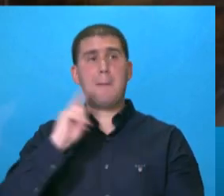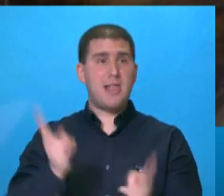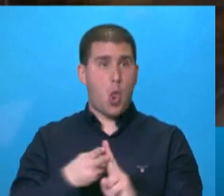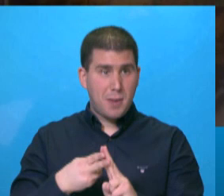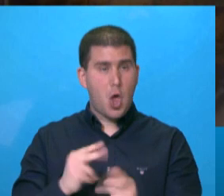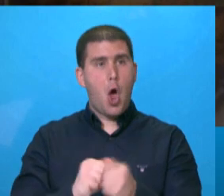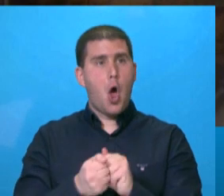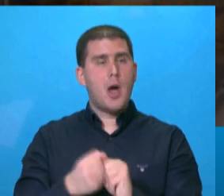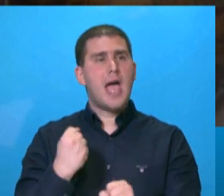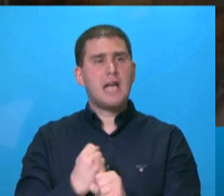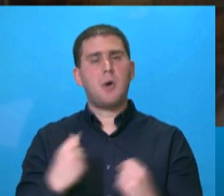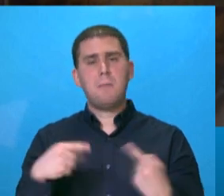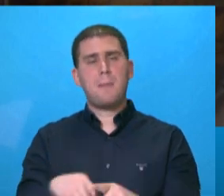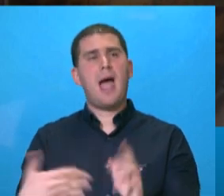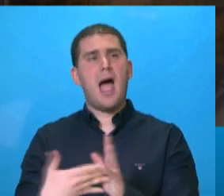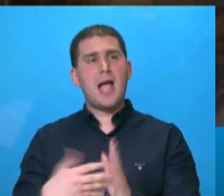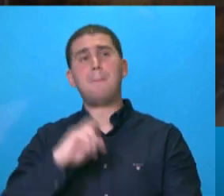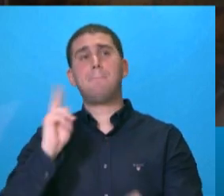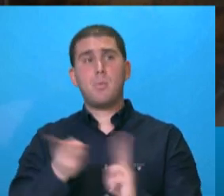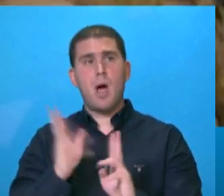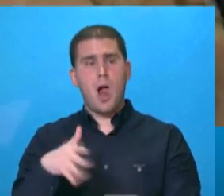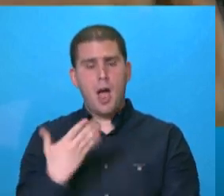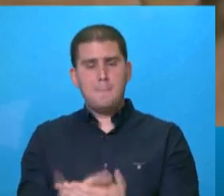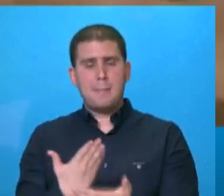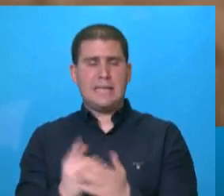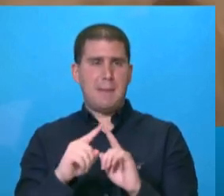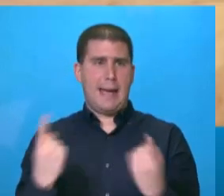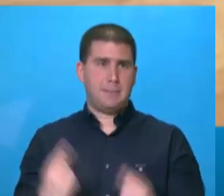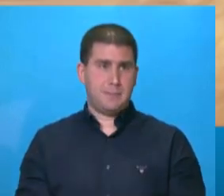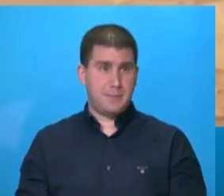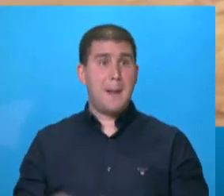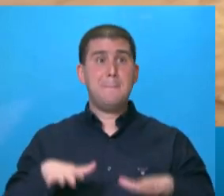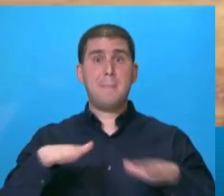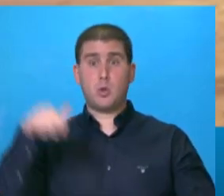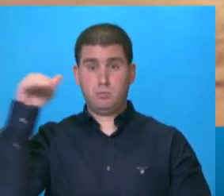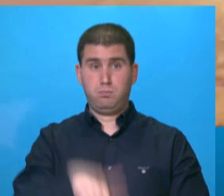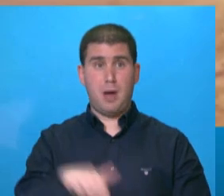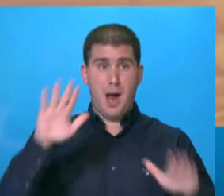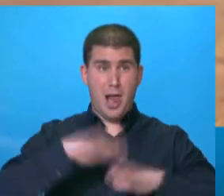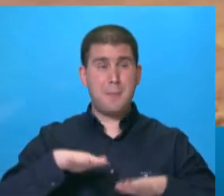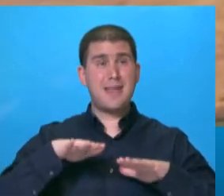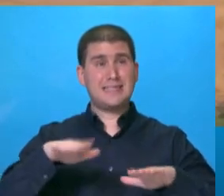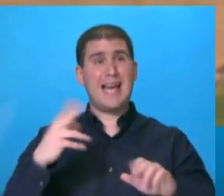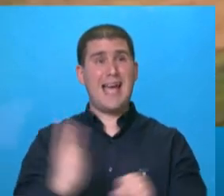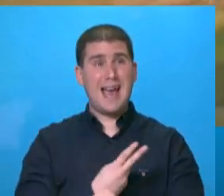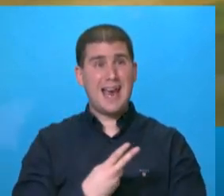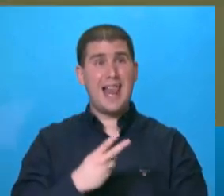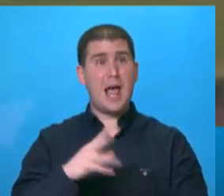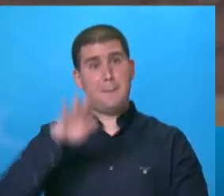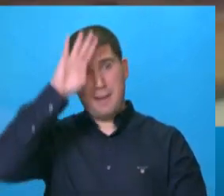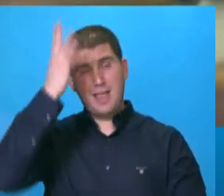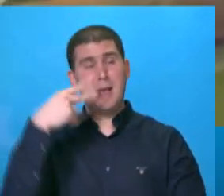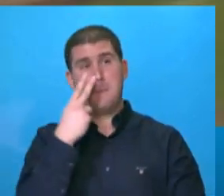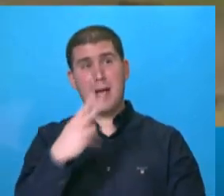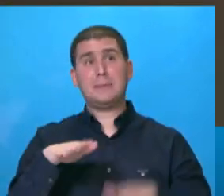שיעשו במקביל חקירה בינלאומית על סמך ממצאים אחרים. המטוס שהתרסק הלילה בטיסה אזרחית רגילה בטהרן ביקר בנתב"ג רק